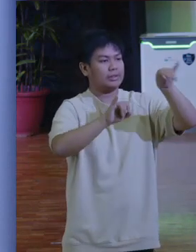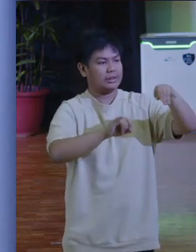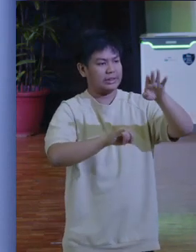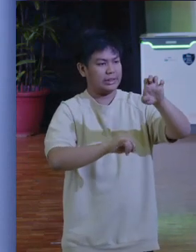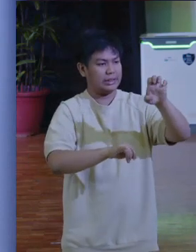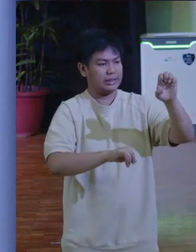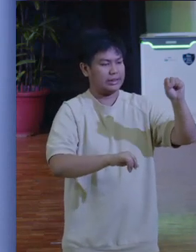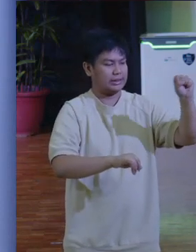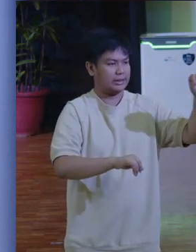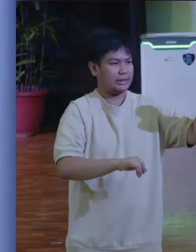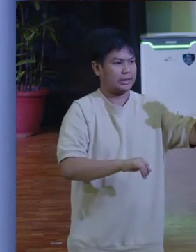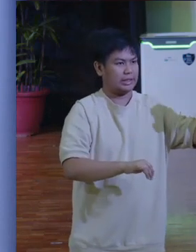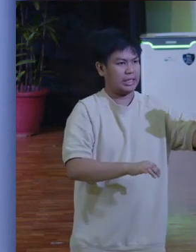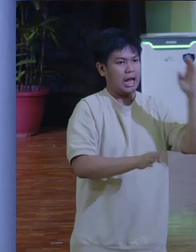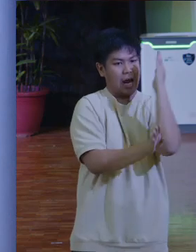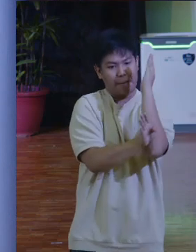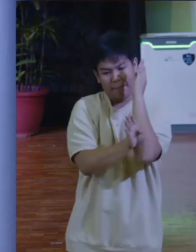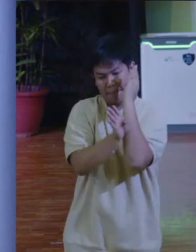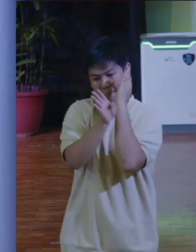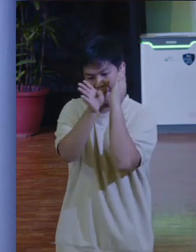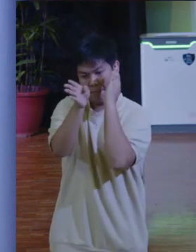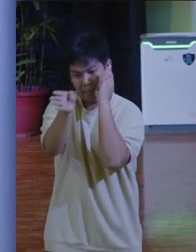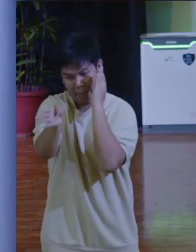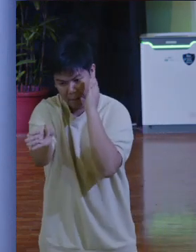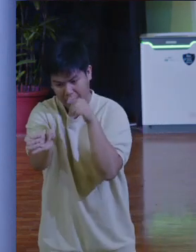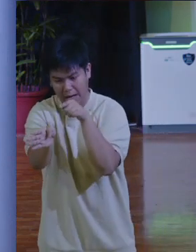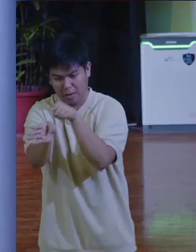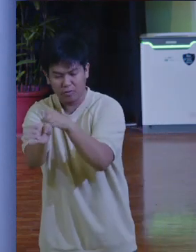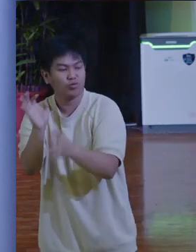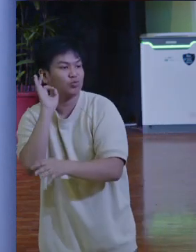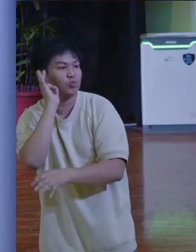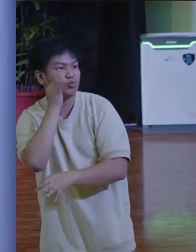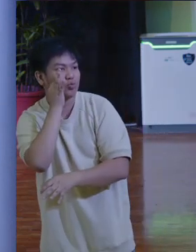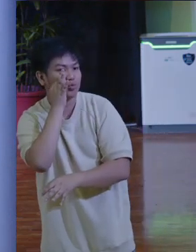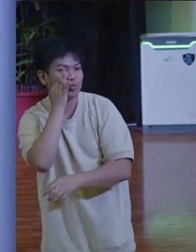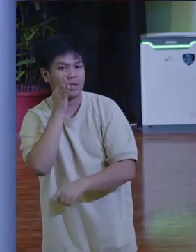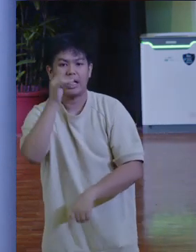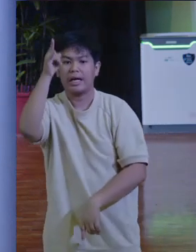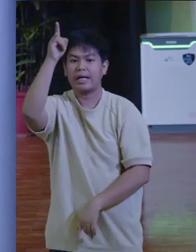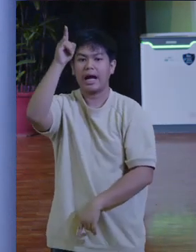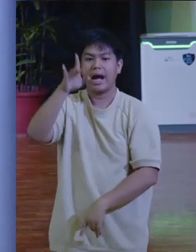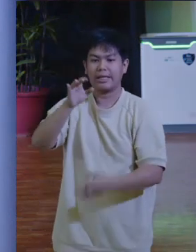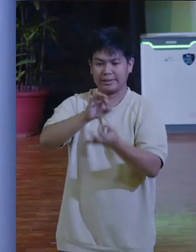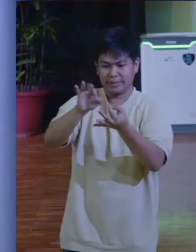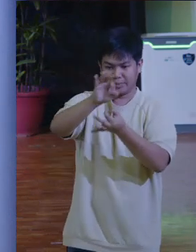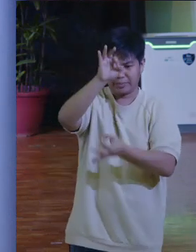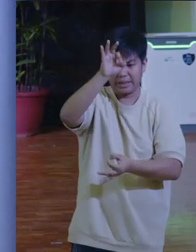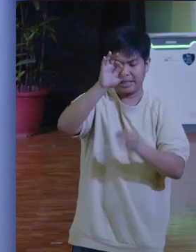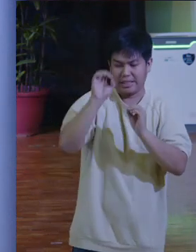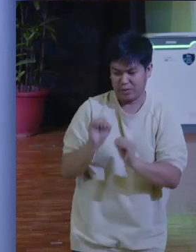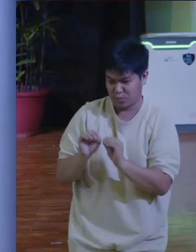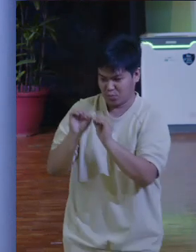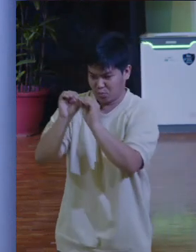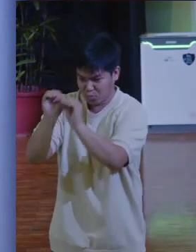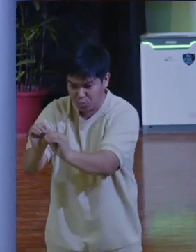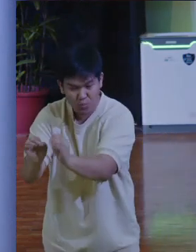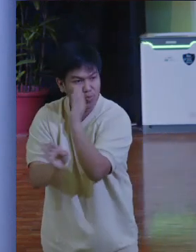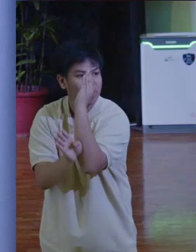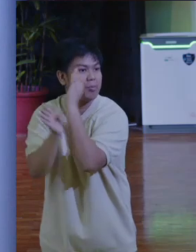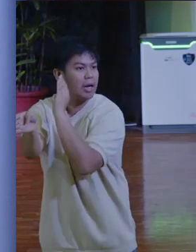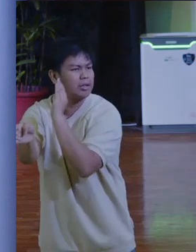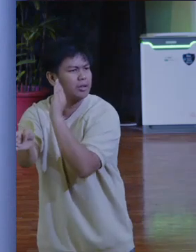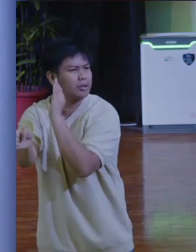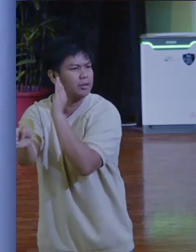branch from his roots shall bear fruit, and the Spirit of the Lord shall rest upon